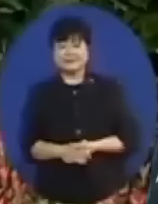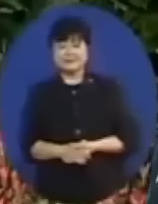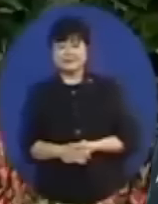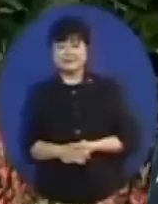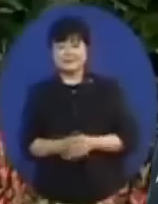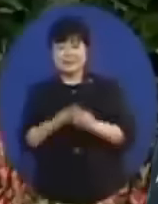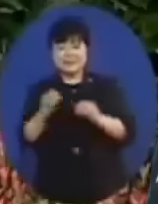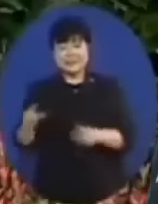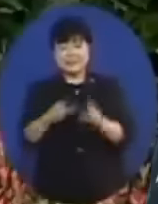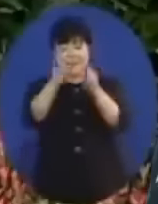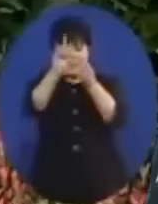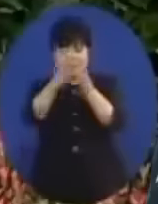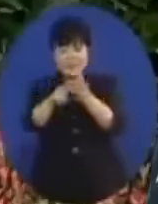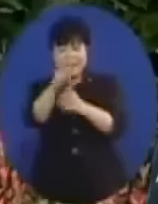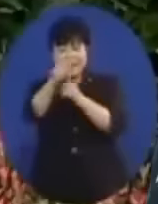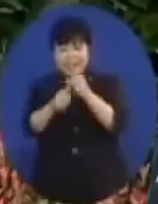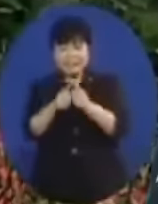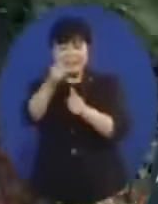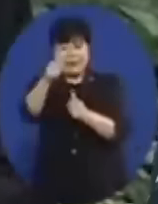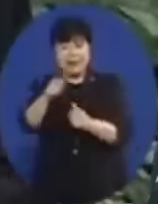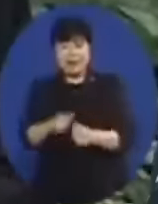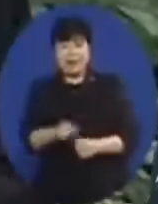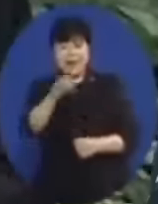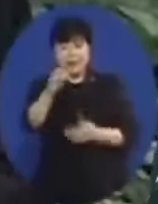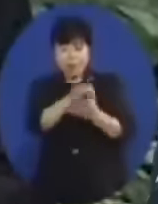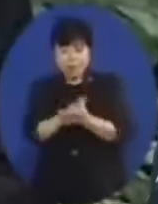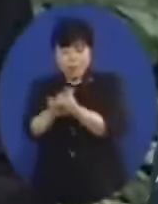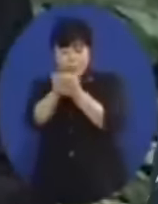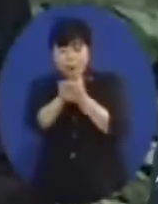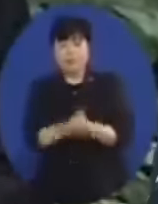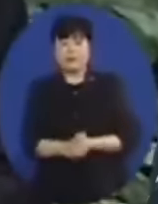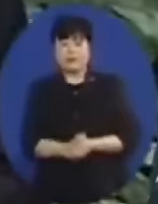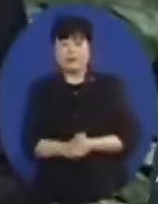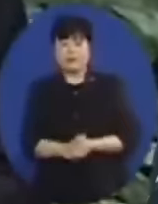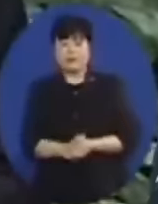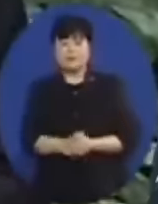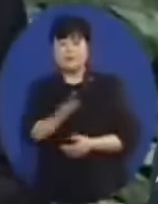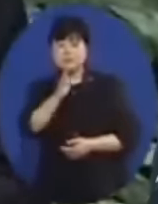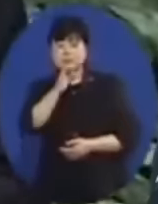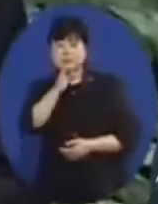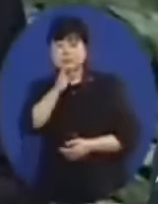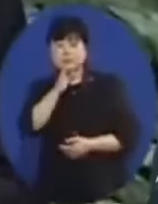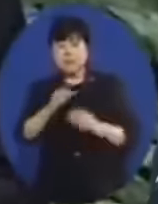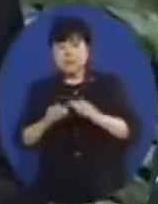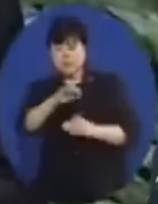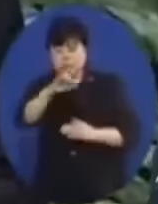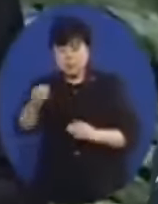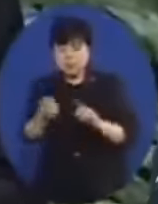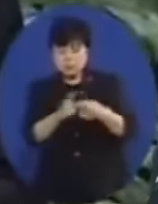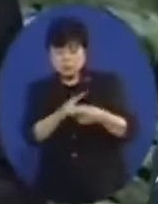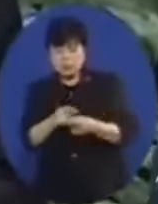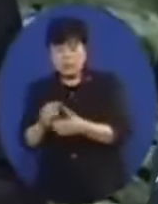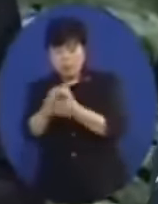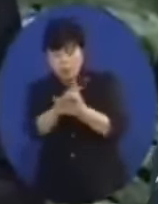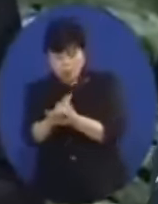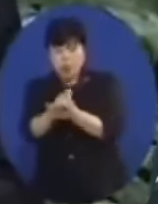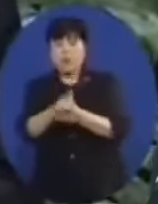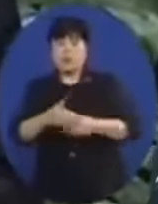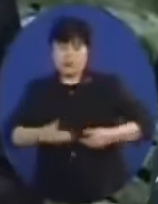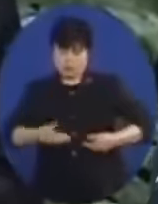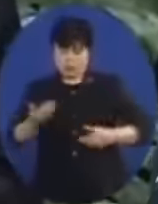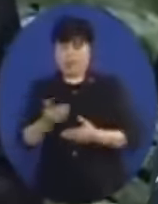그러면 이 땅에 살면서 하나님 앞에 화목한 우리들은 할 수만 있는 대로 이웃하고 화목하면서 살아야 되는